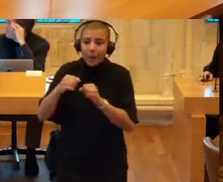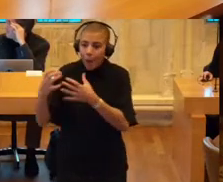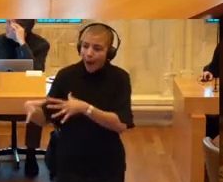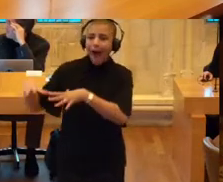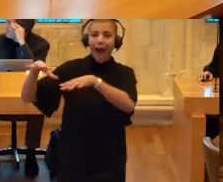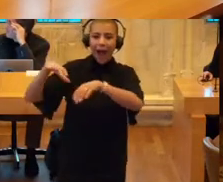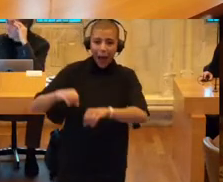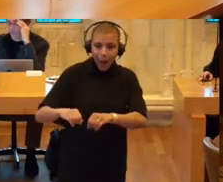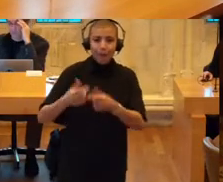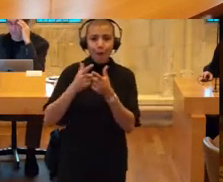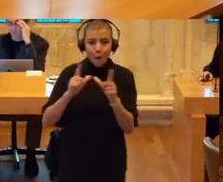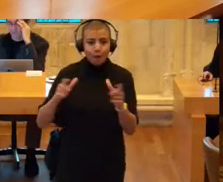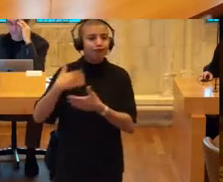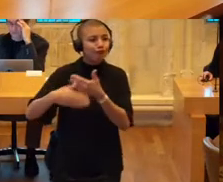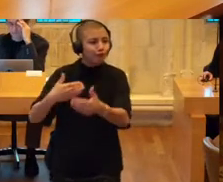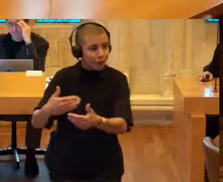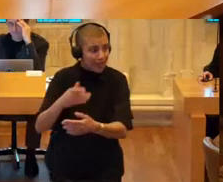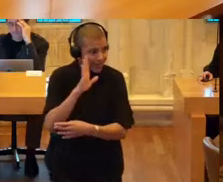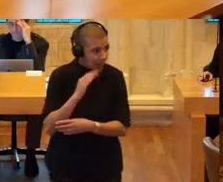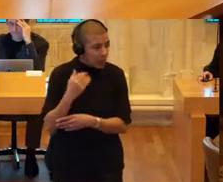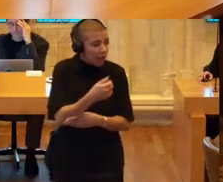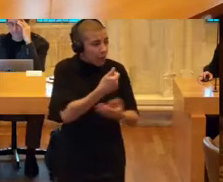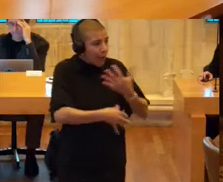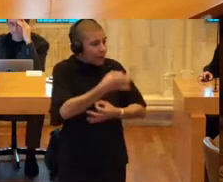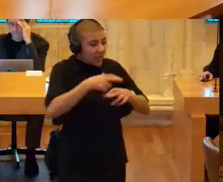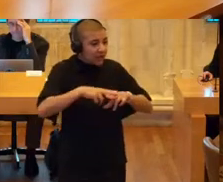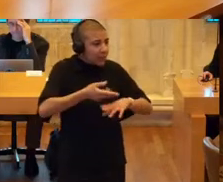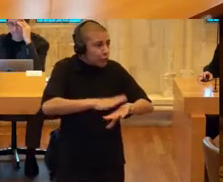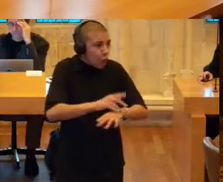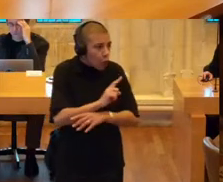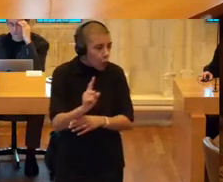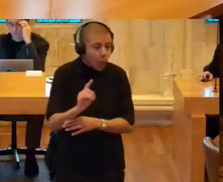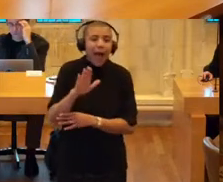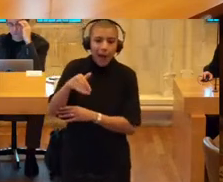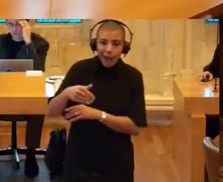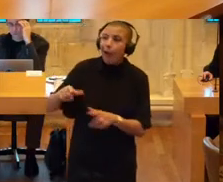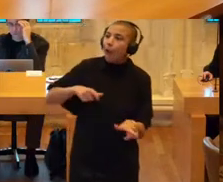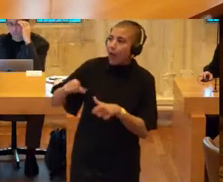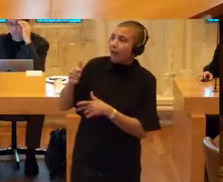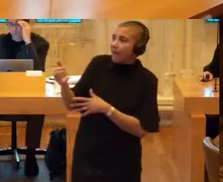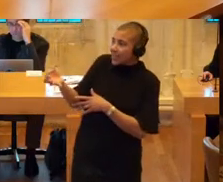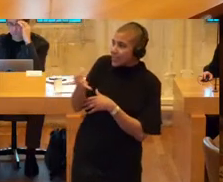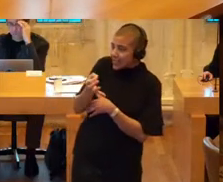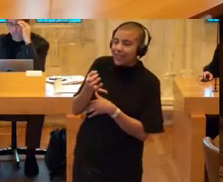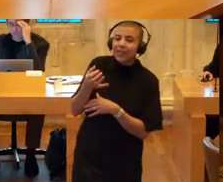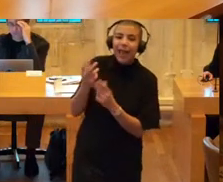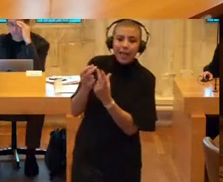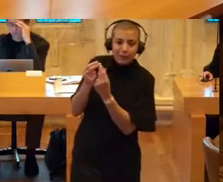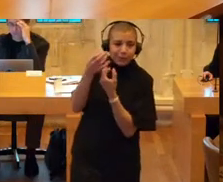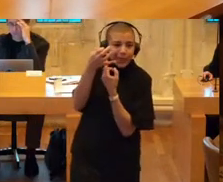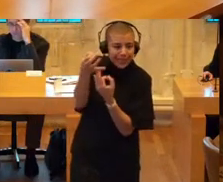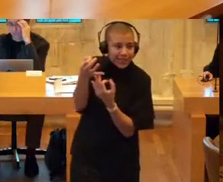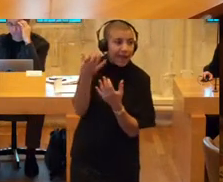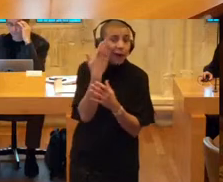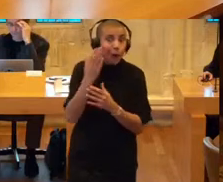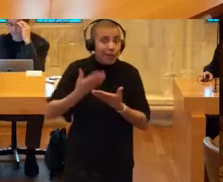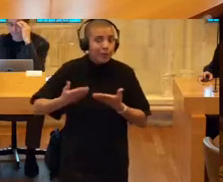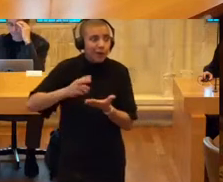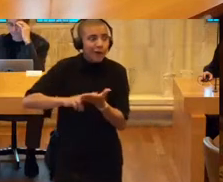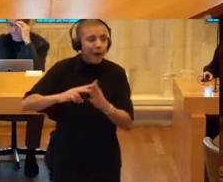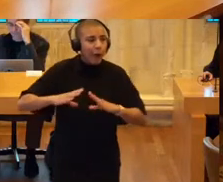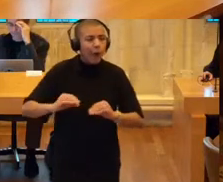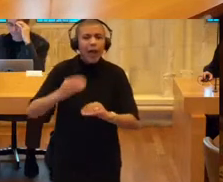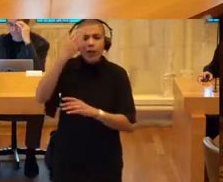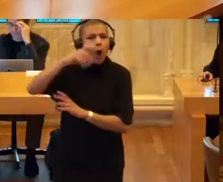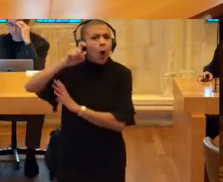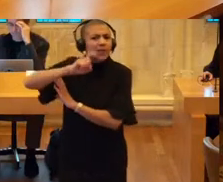collègue, effectivement, évoquer la situation du centre-ville au travers d'un fait objectif, qui est l'observatoire que nous avons, que nous finançons,